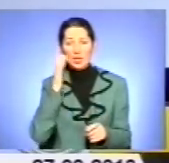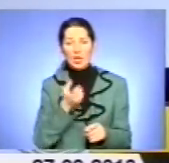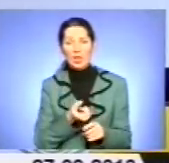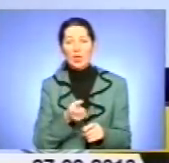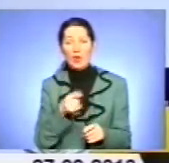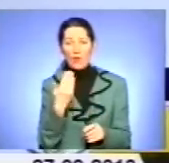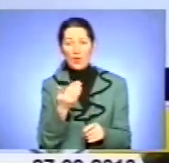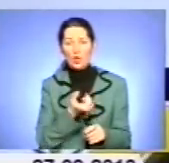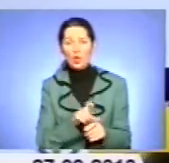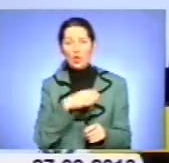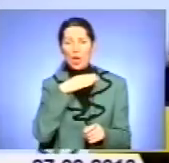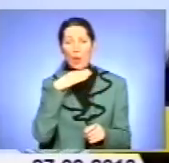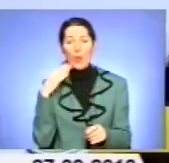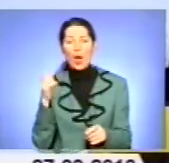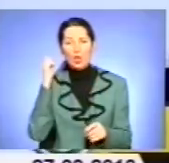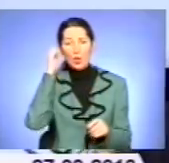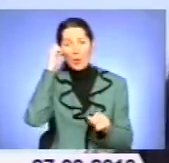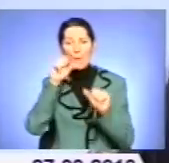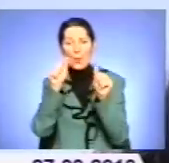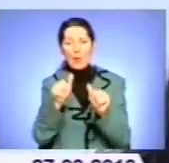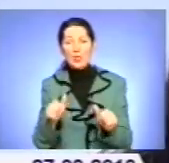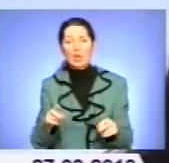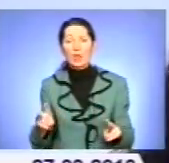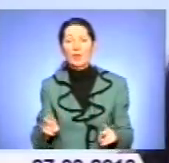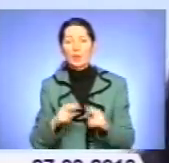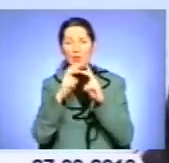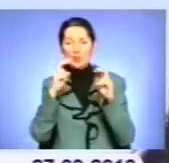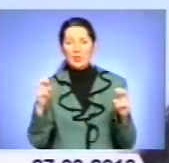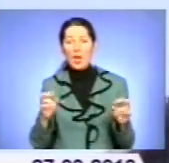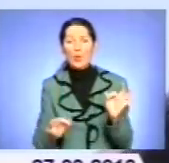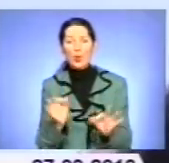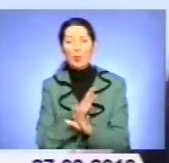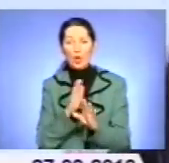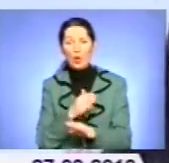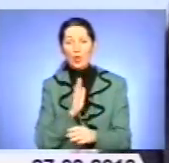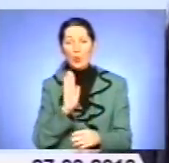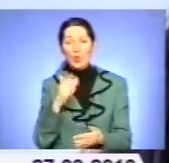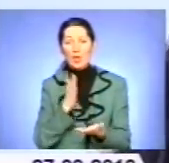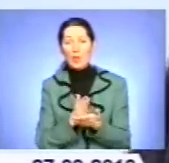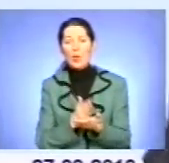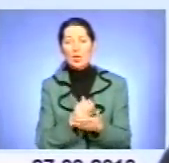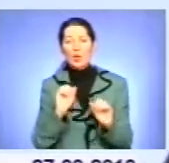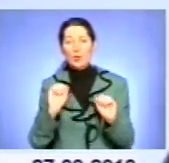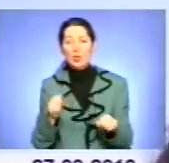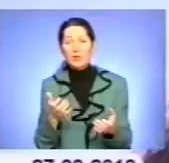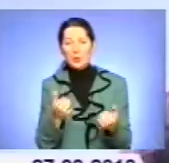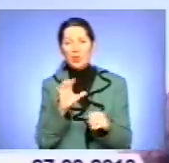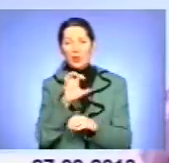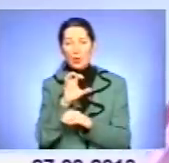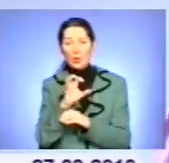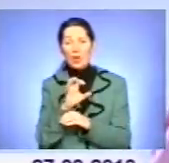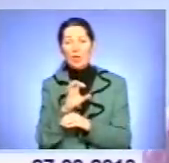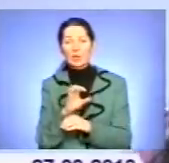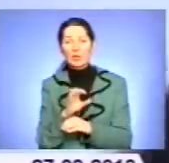архітектури, замок, природи. Тобто, дайте мати вільну нагоду, беріть фотоапарати, надівайте щось цікаве на